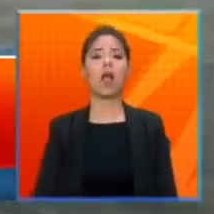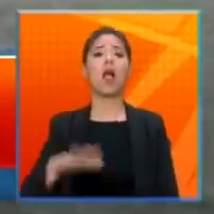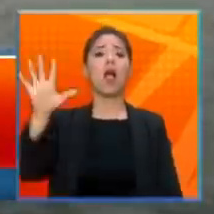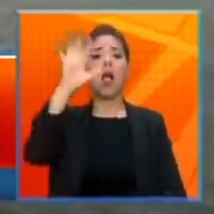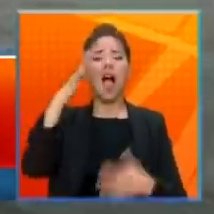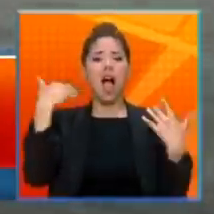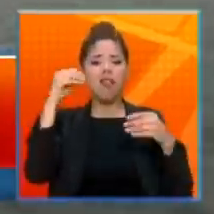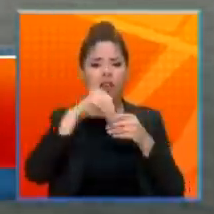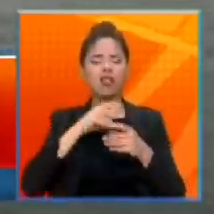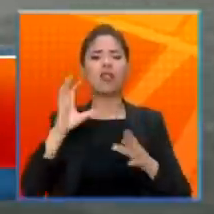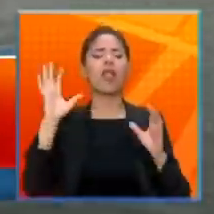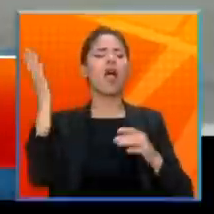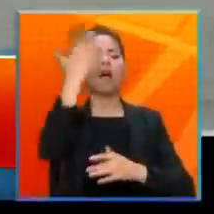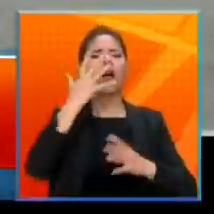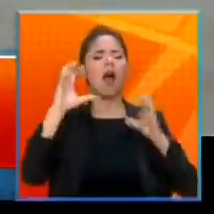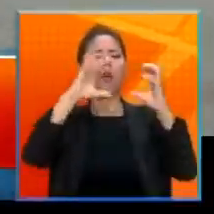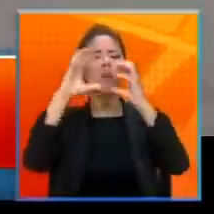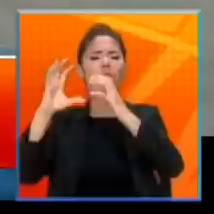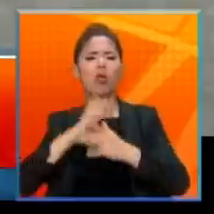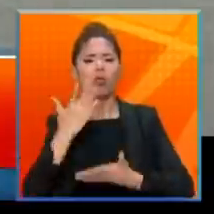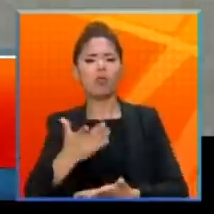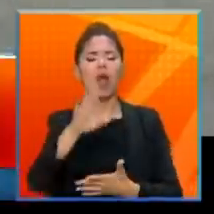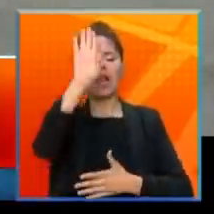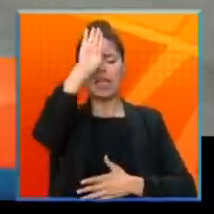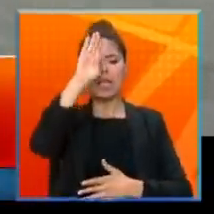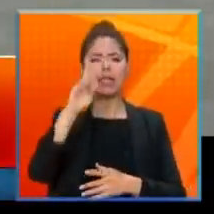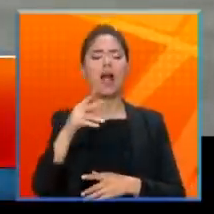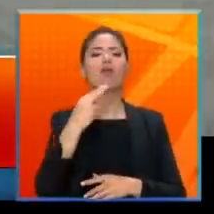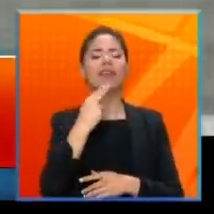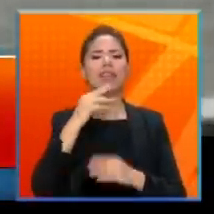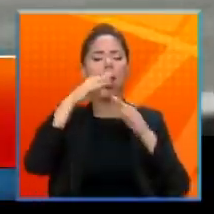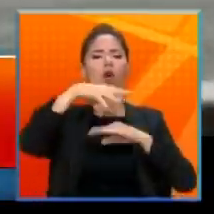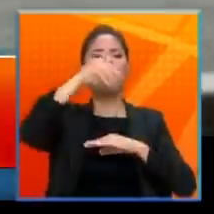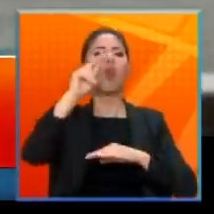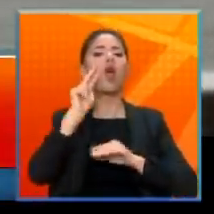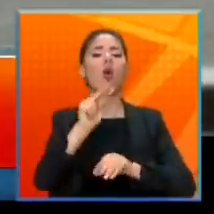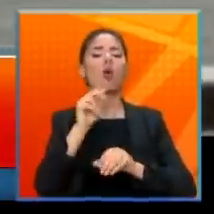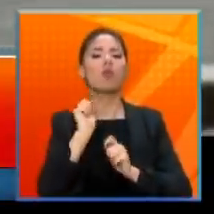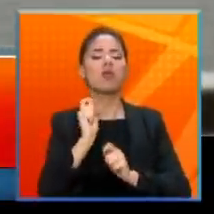Gökyüzünü kara bulutlar sardı. Öyle ki İstanbul'un incisi Kız Kulesi görünmez oldu.